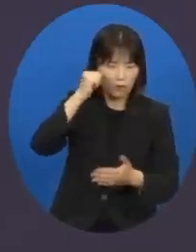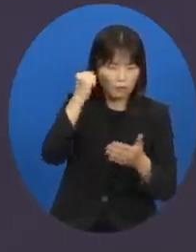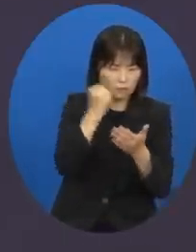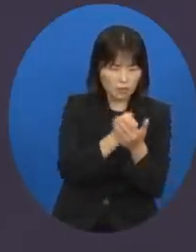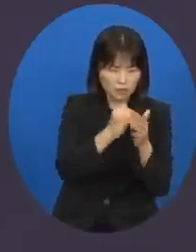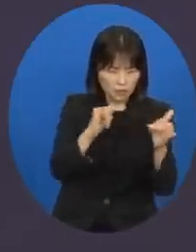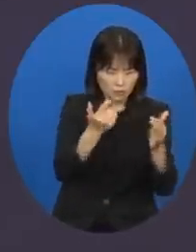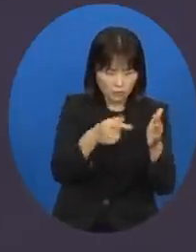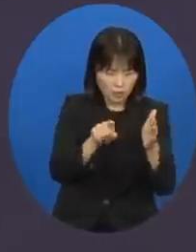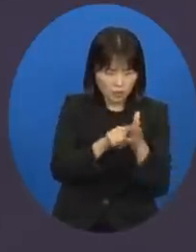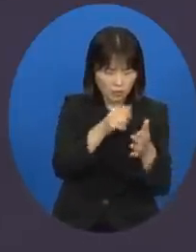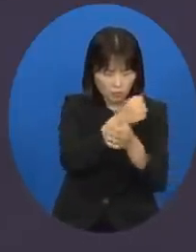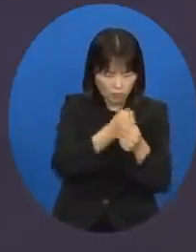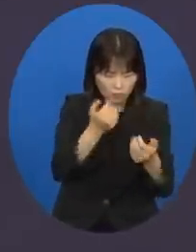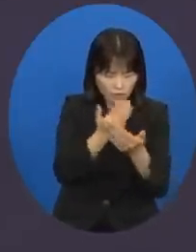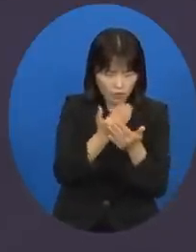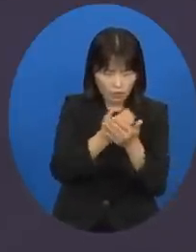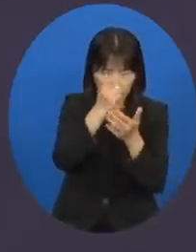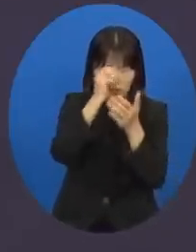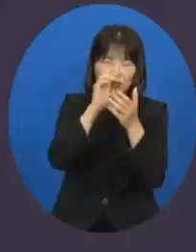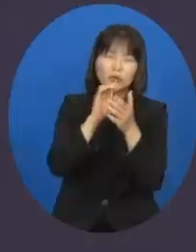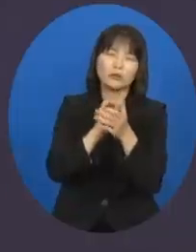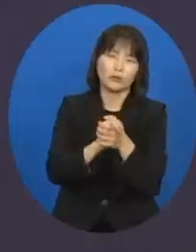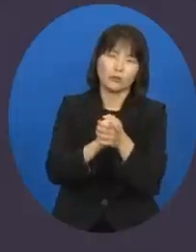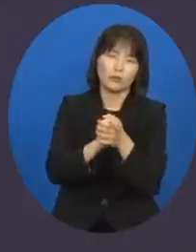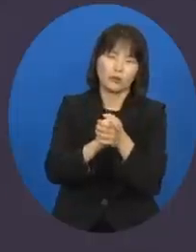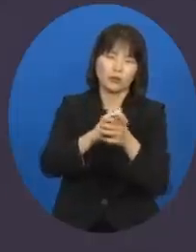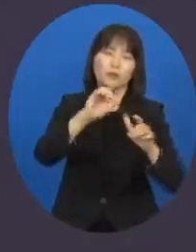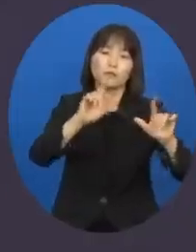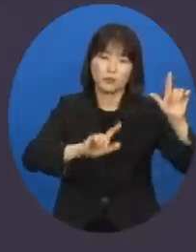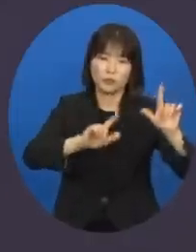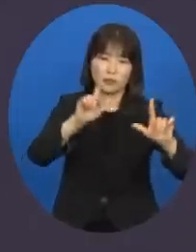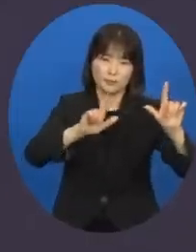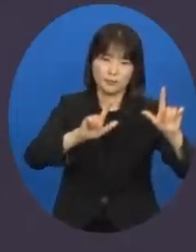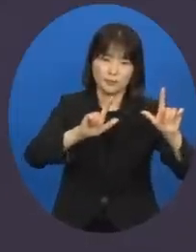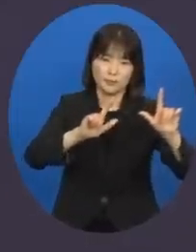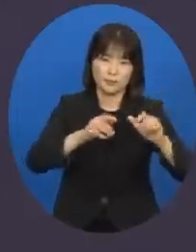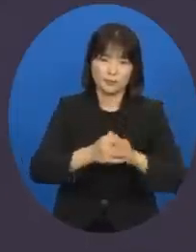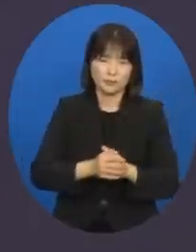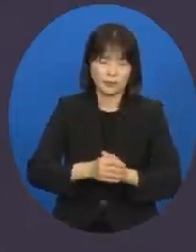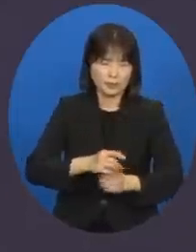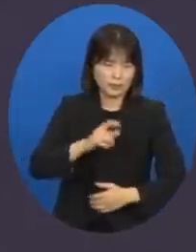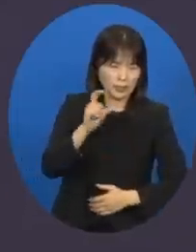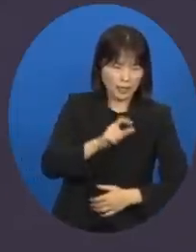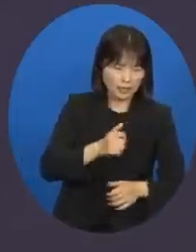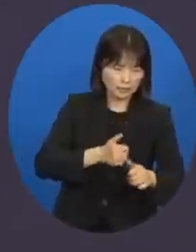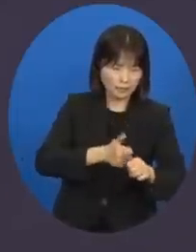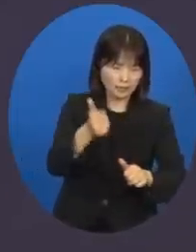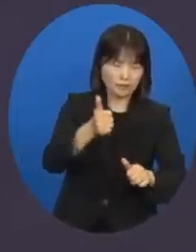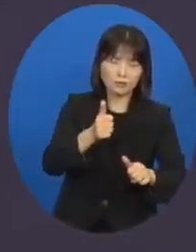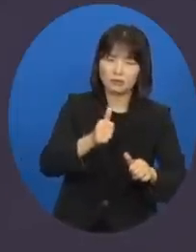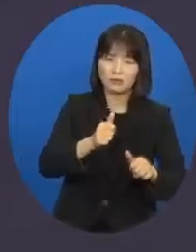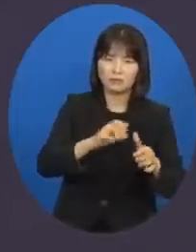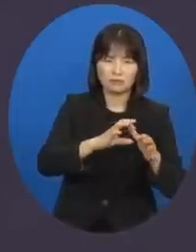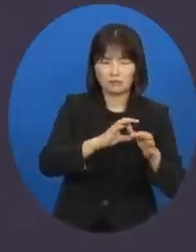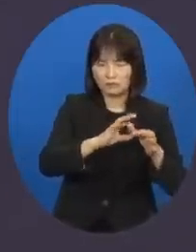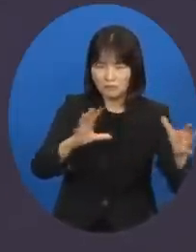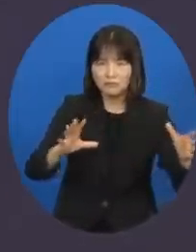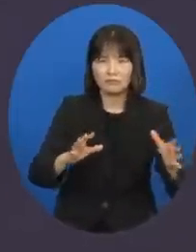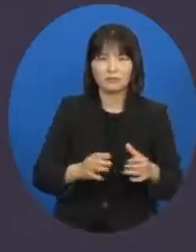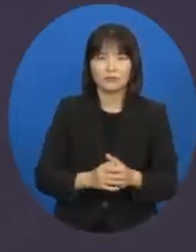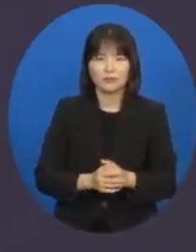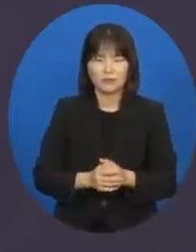위해서 용서해달라고 기도하는 그 모습이 강함과 승리가 아니었어요.